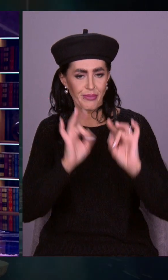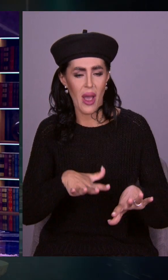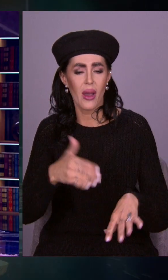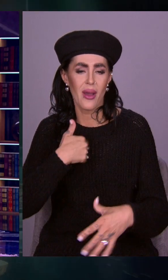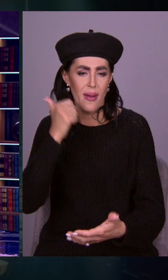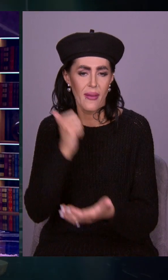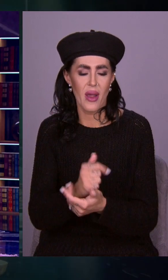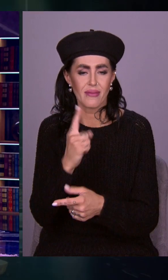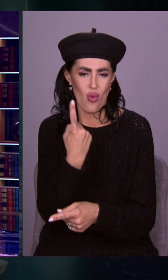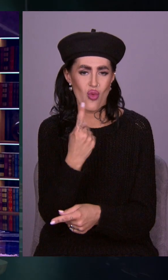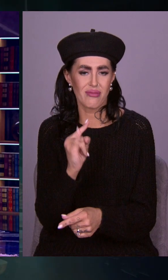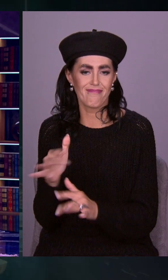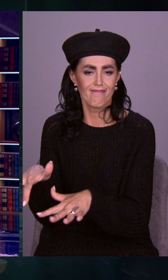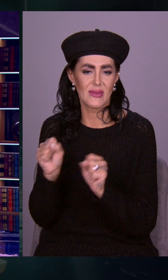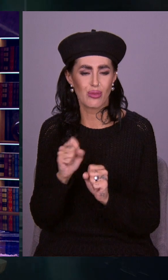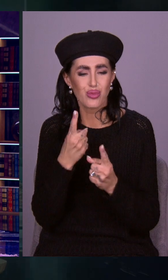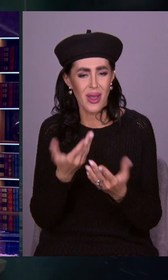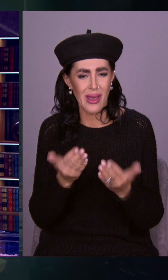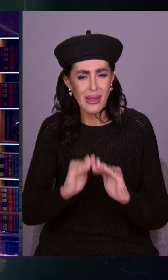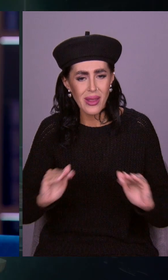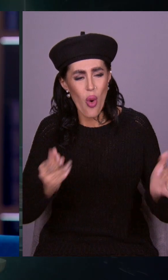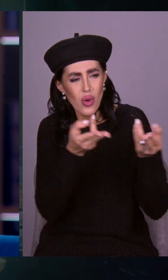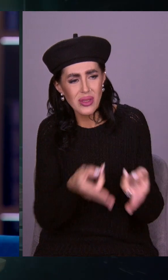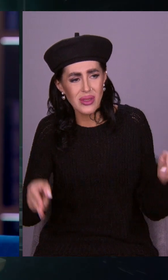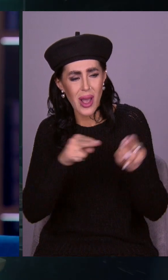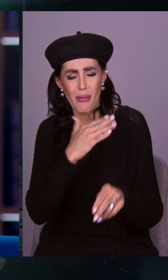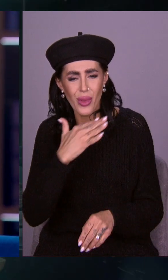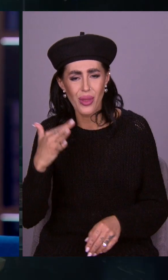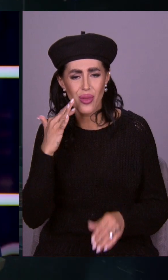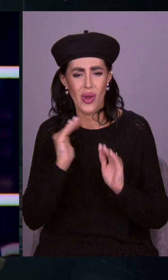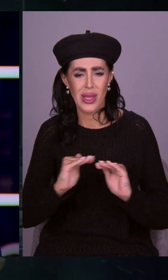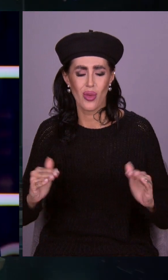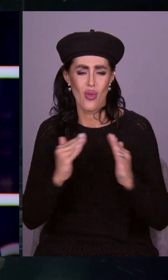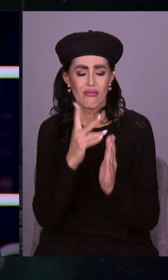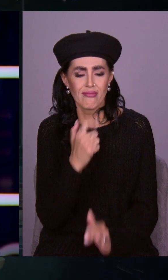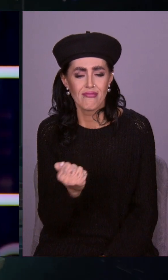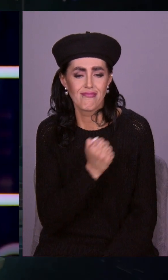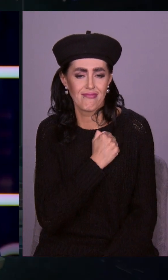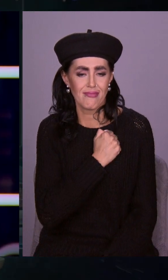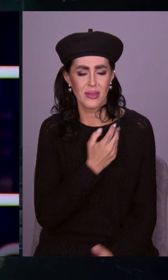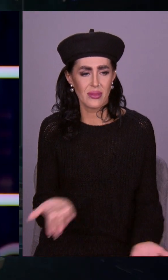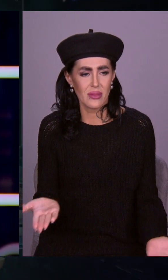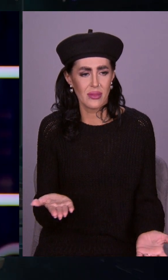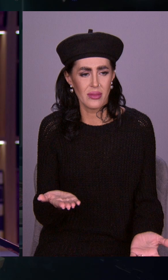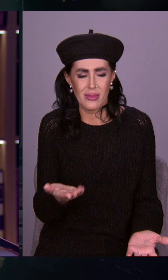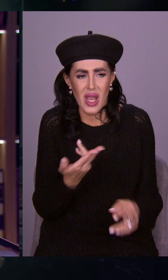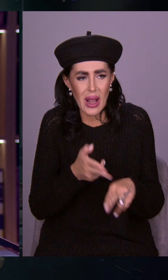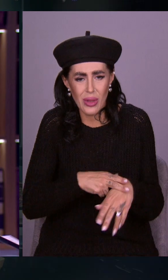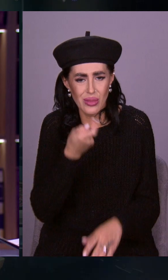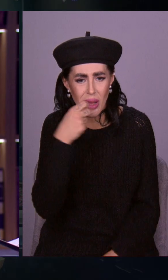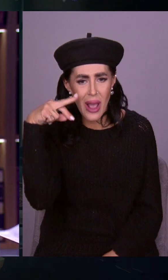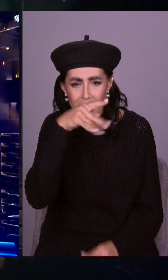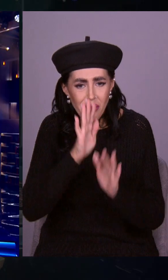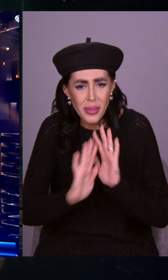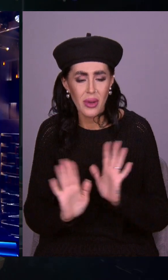вони зацікавлені в тому, так, щоб діти лишилися. Так і є. На жаль, так і є. На жаль, блін, так це і є. Звучить погано. Так.